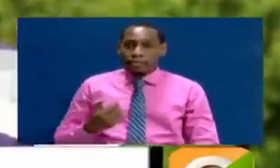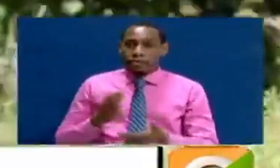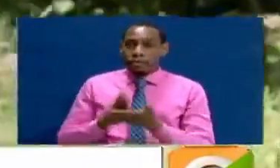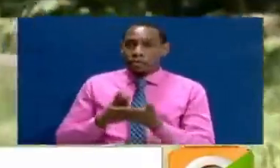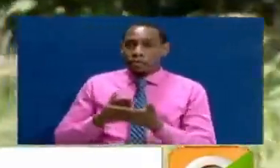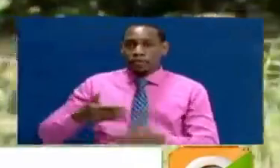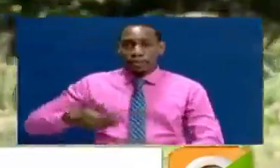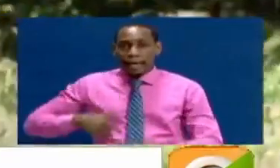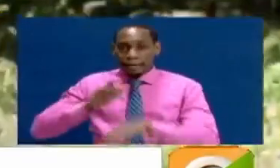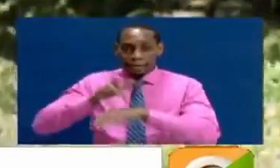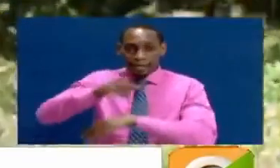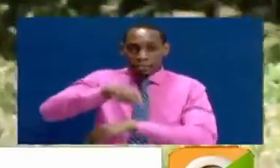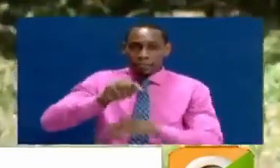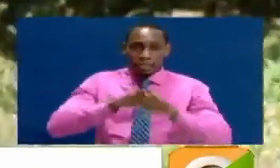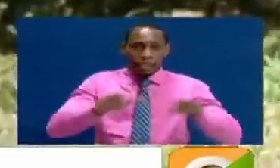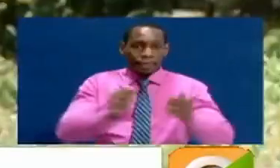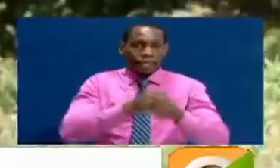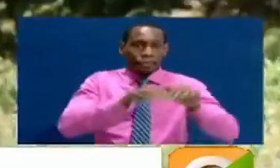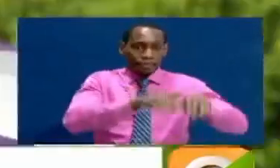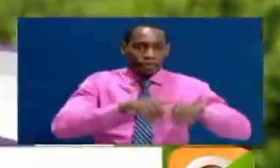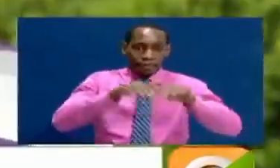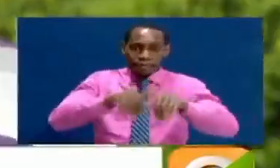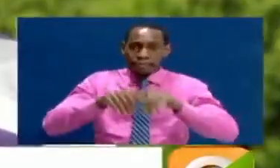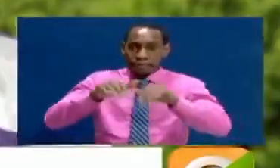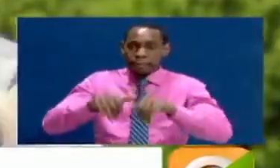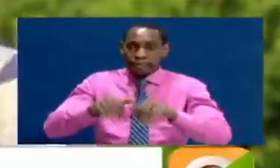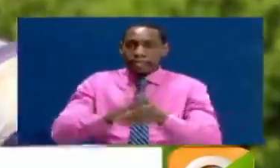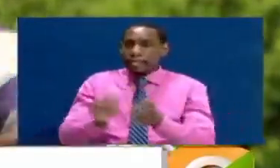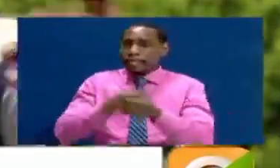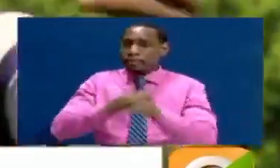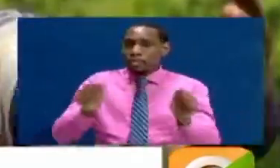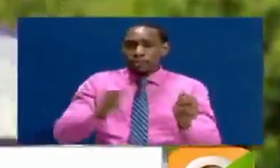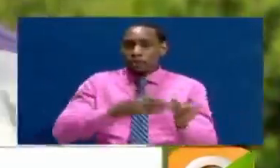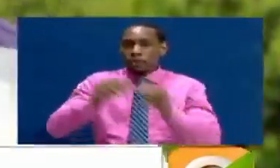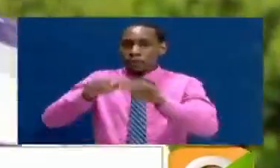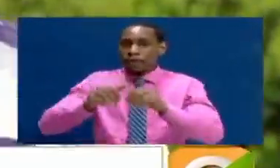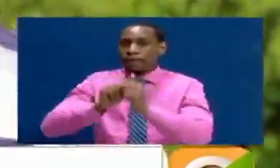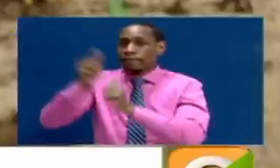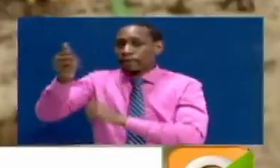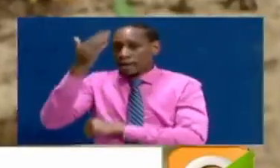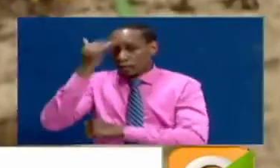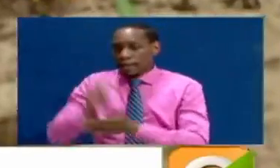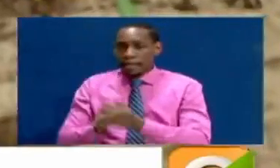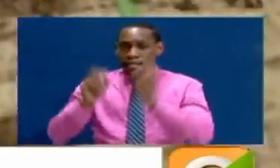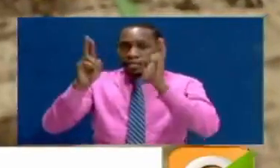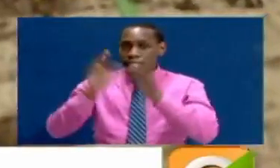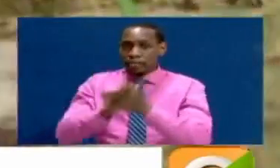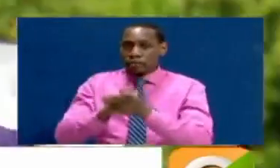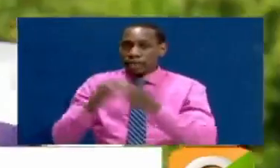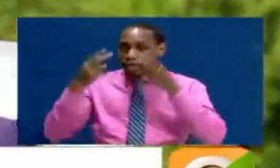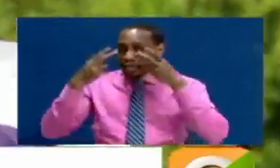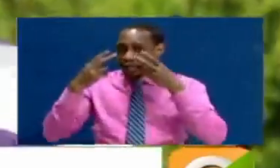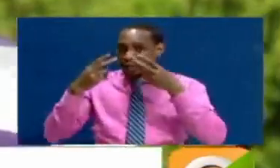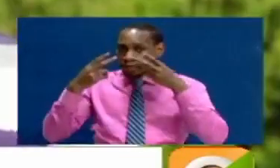yenyewe imetukumba, mashamba hatuwezi lima vile tunataka, uwezi kwenda ukalima mbali kwa sababu ya mambo ya